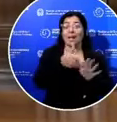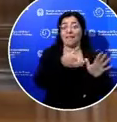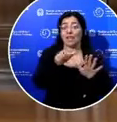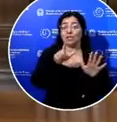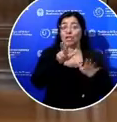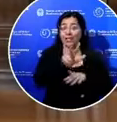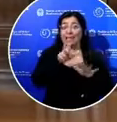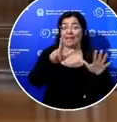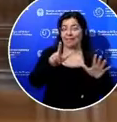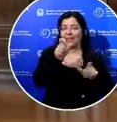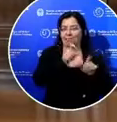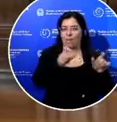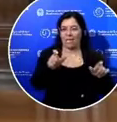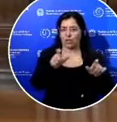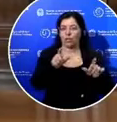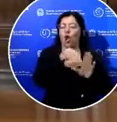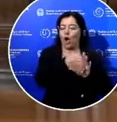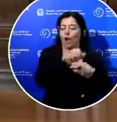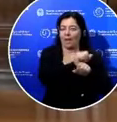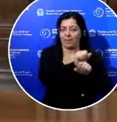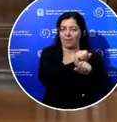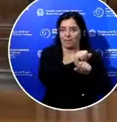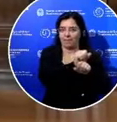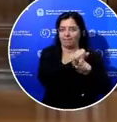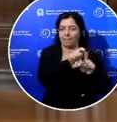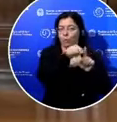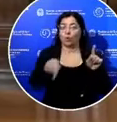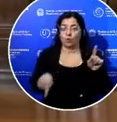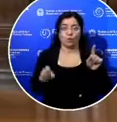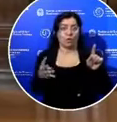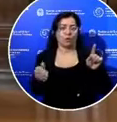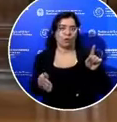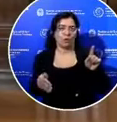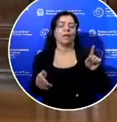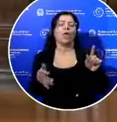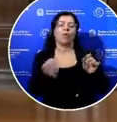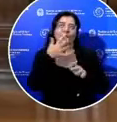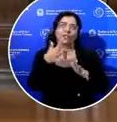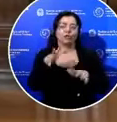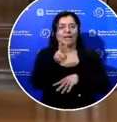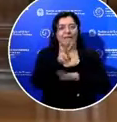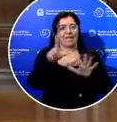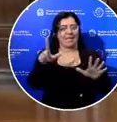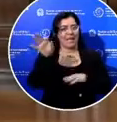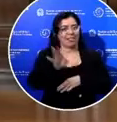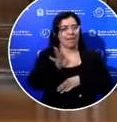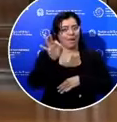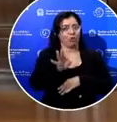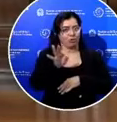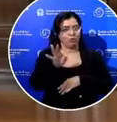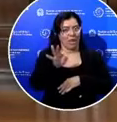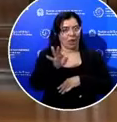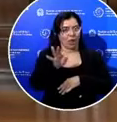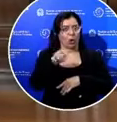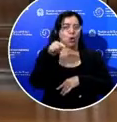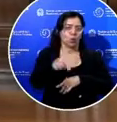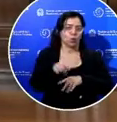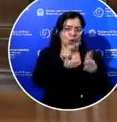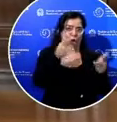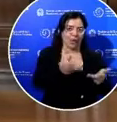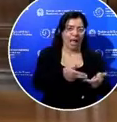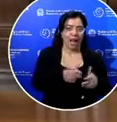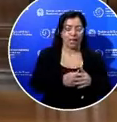53.637 persone ospiti degli istituti penitenziari. Stiamo parlando quindi del 27% del totale dei